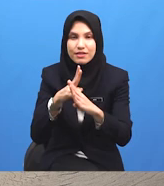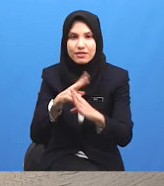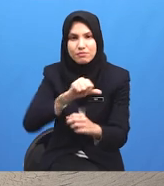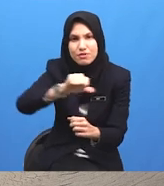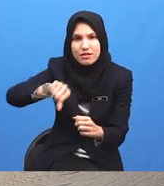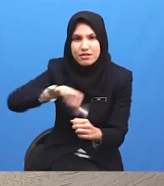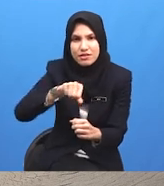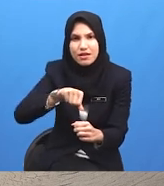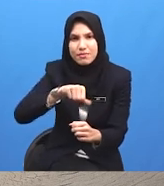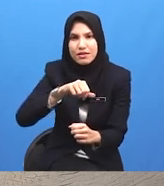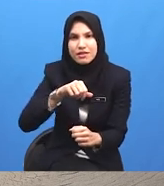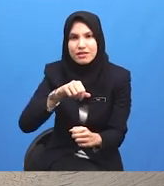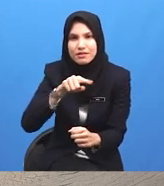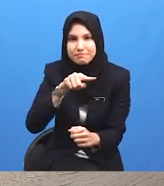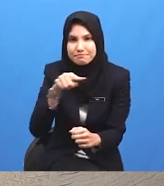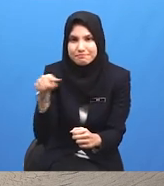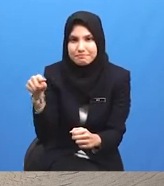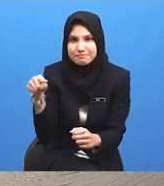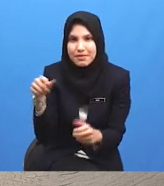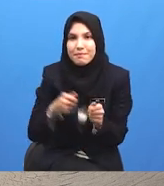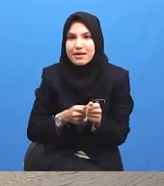kosong mengikut orbitnya.